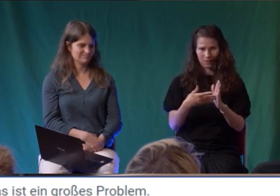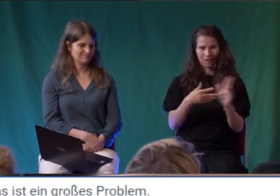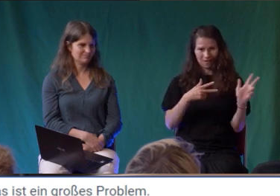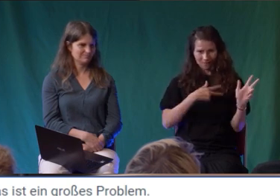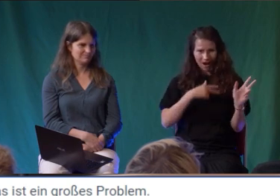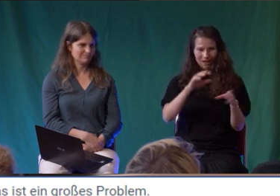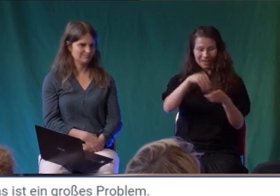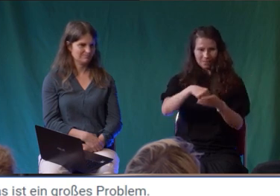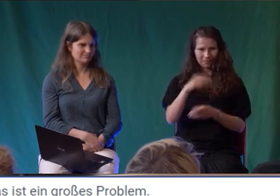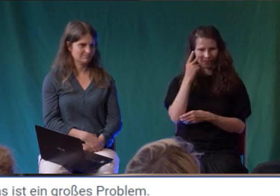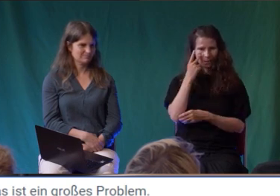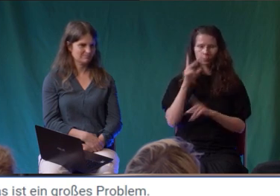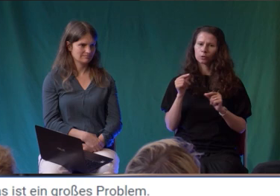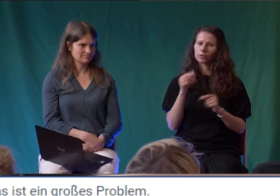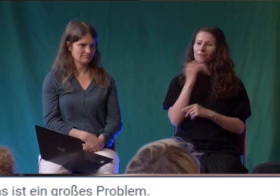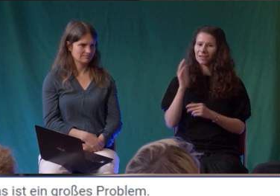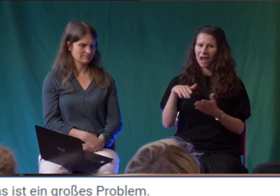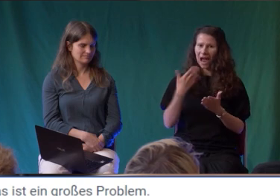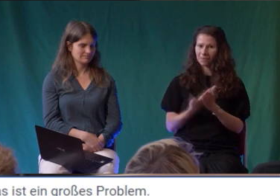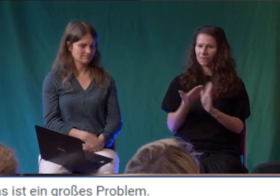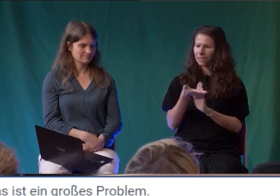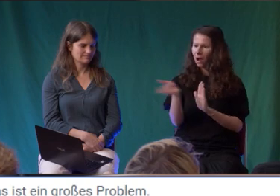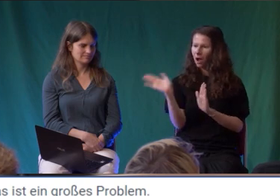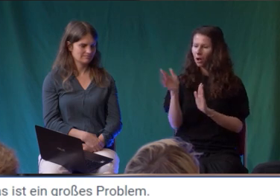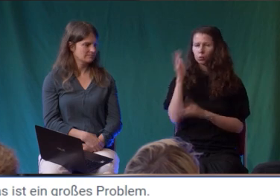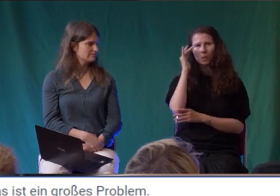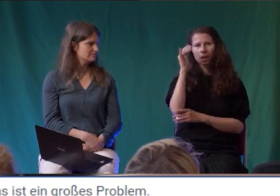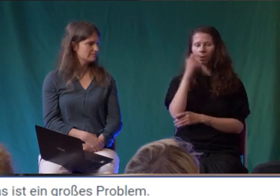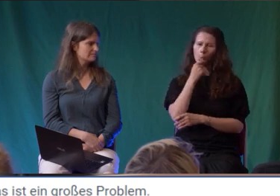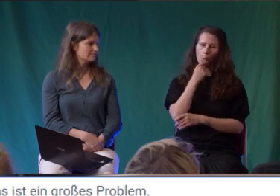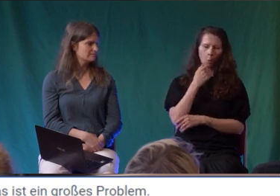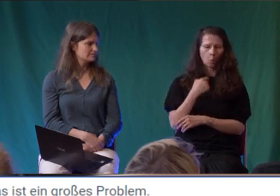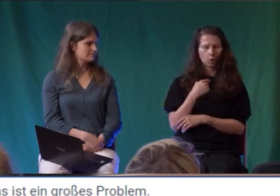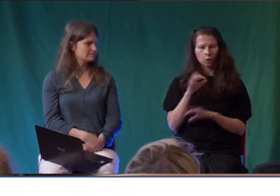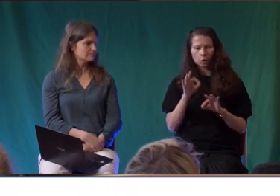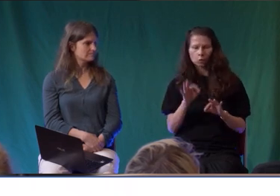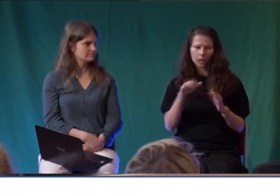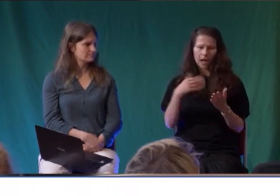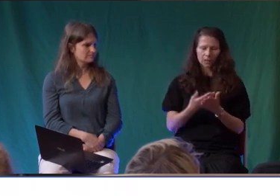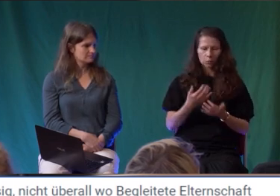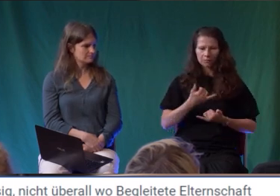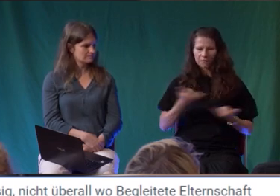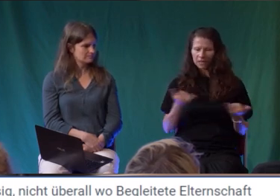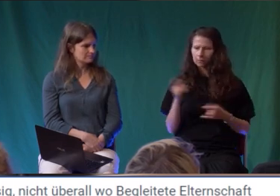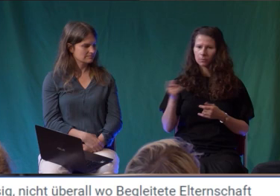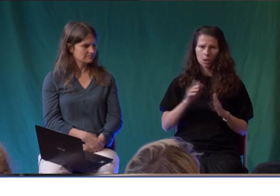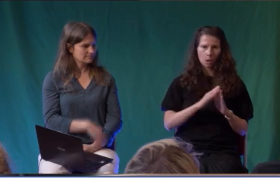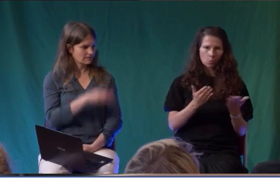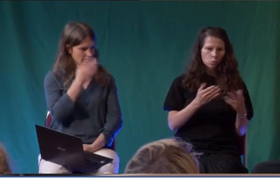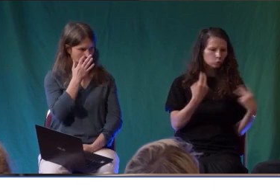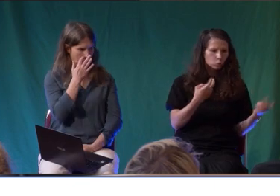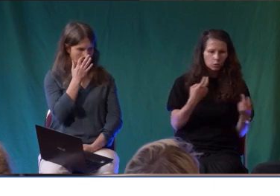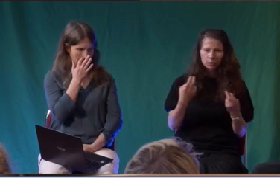viele Anbieter überlegen sich wie kann ich das gut machen die suchen Bücher und die